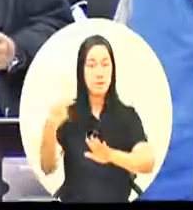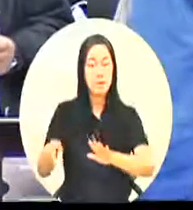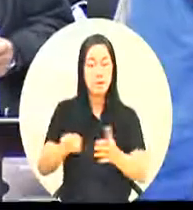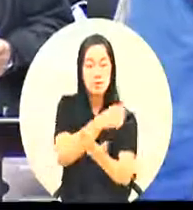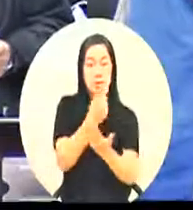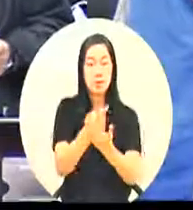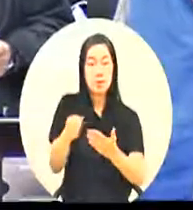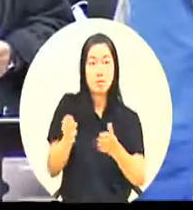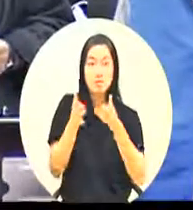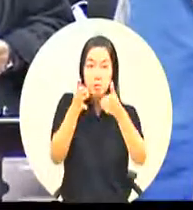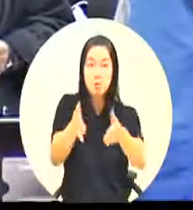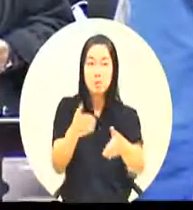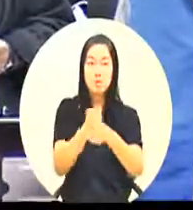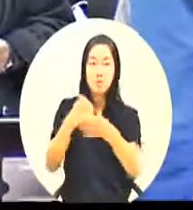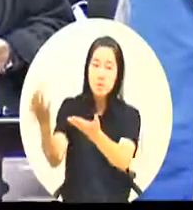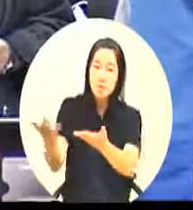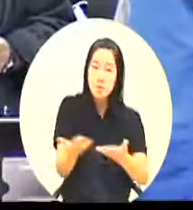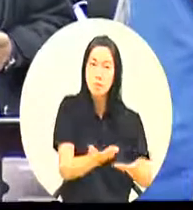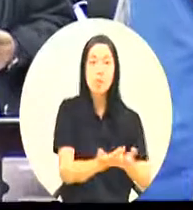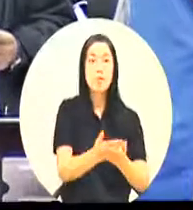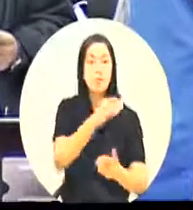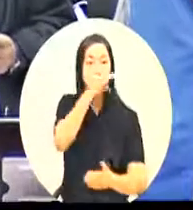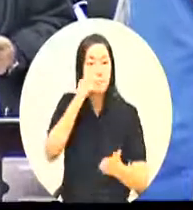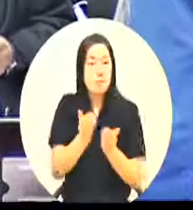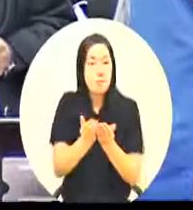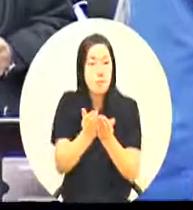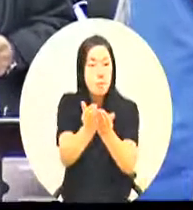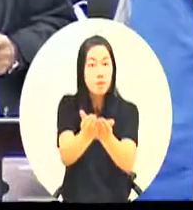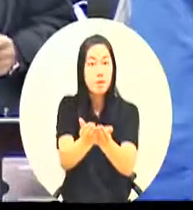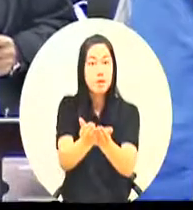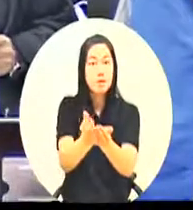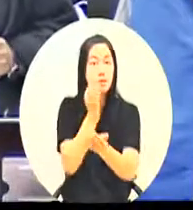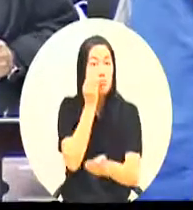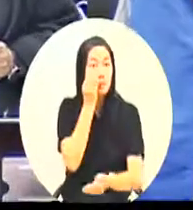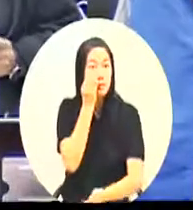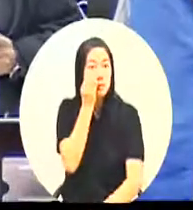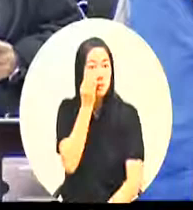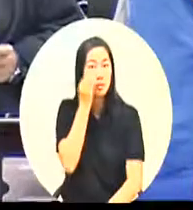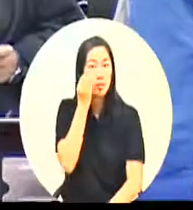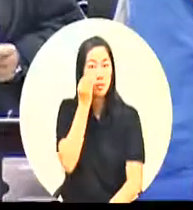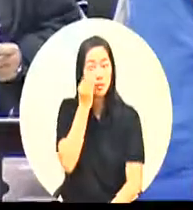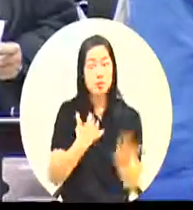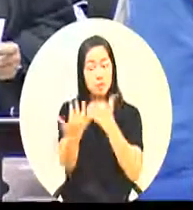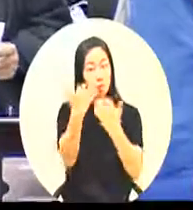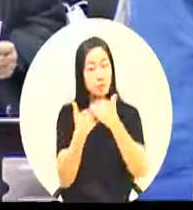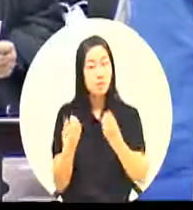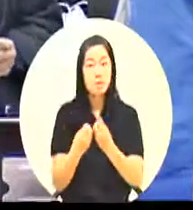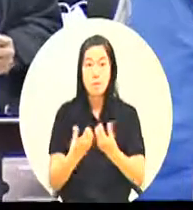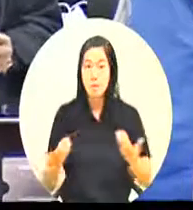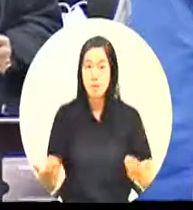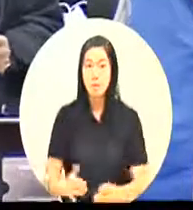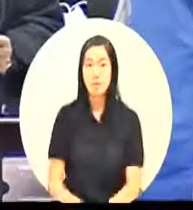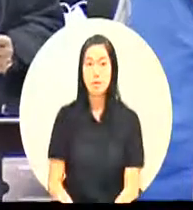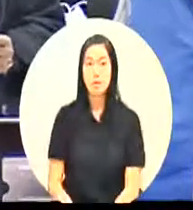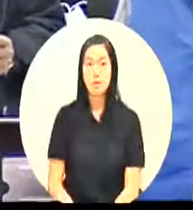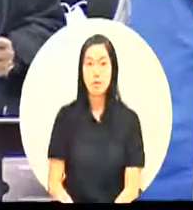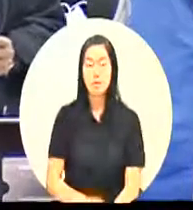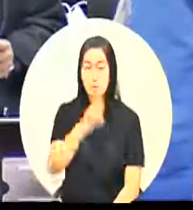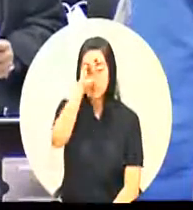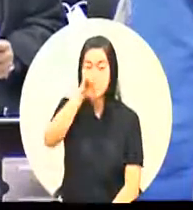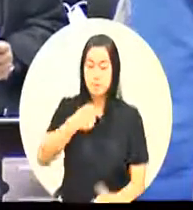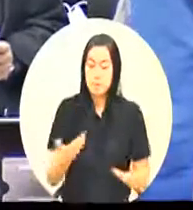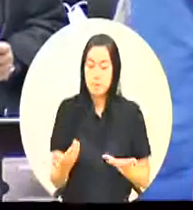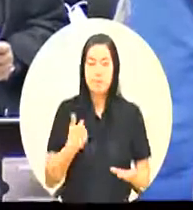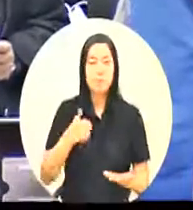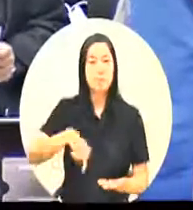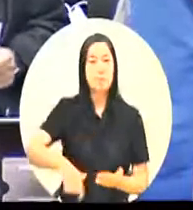怎么来迎接游轮这些游客，那市政府这个部分，那我们希望这个部分我们内部